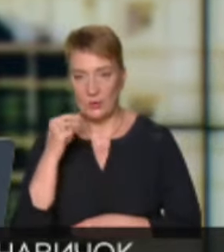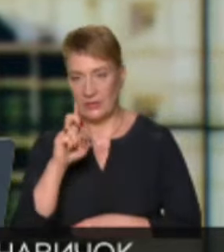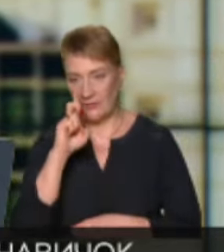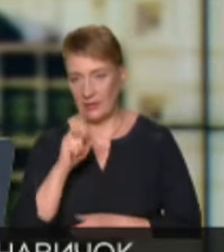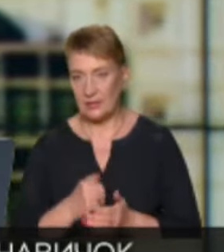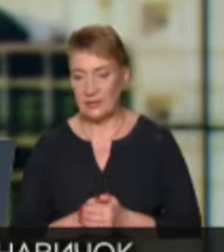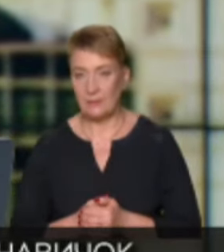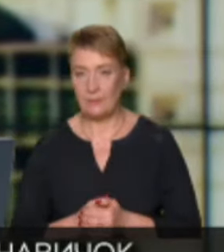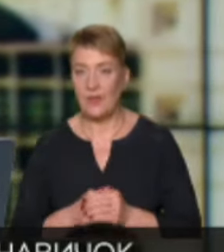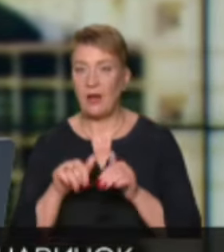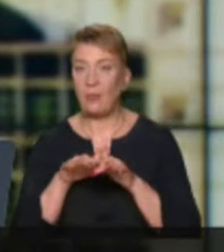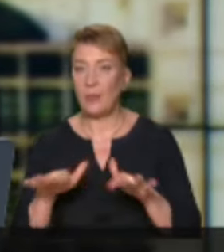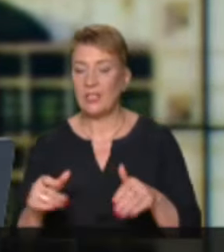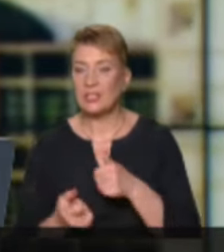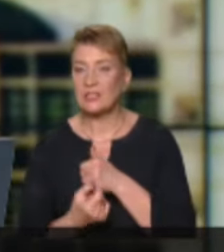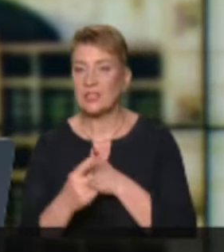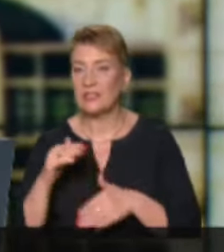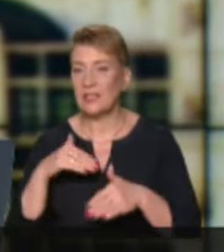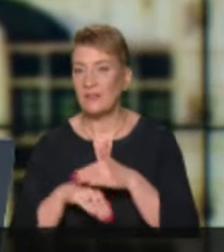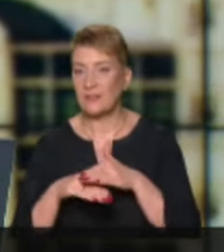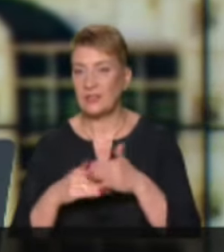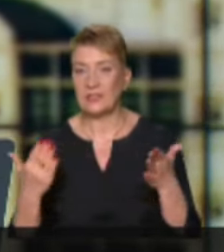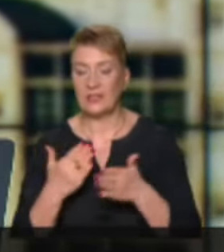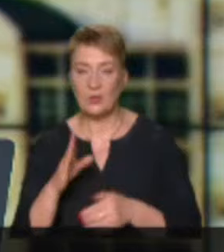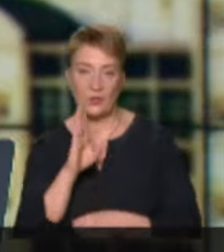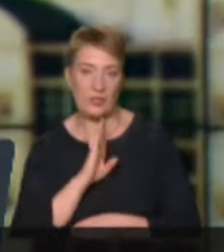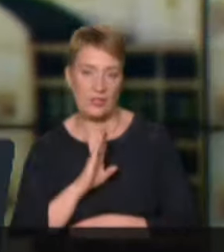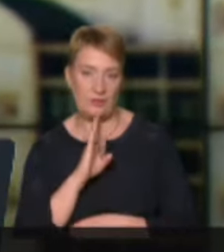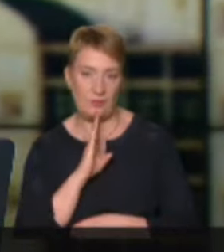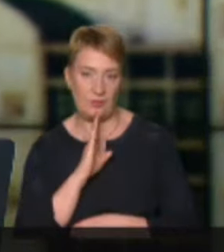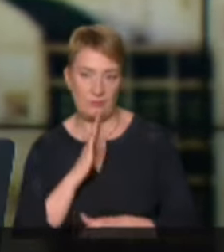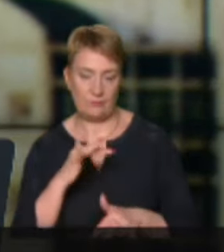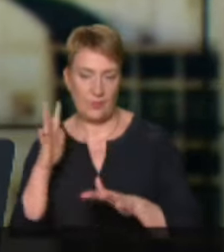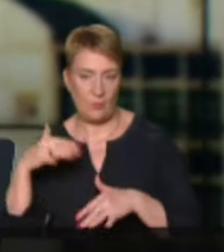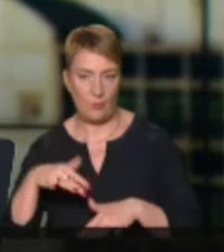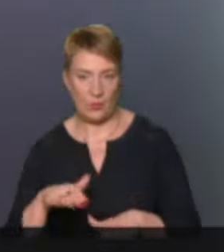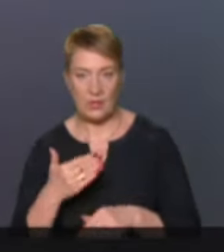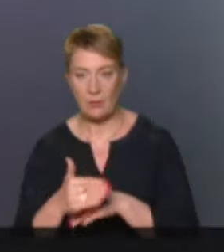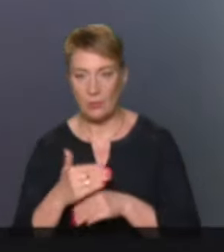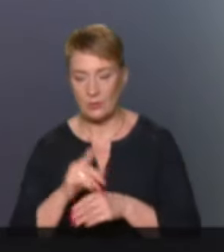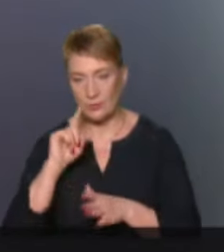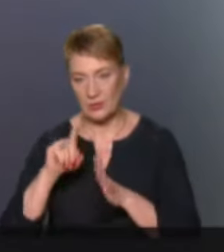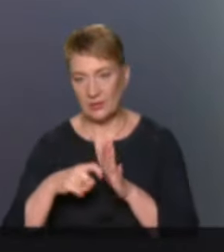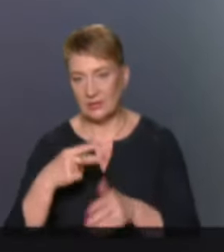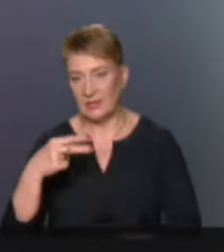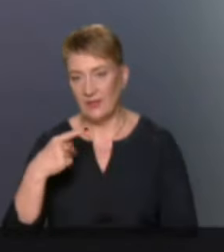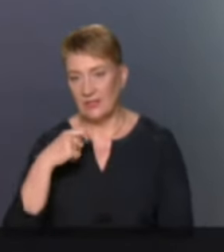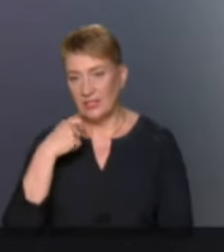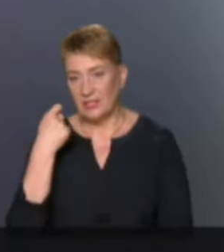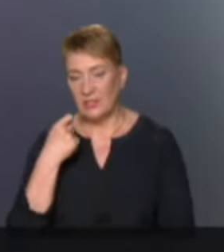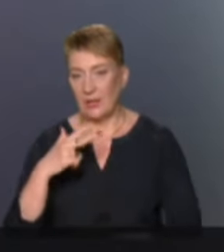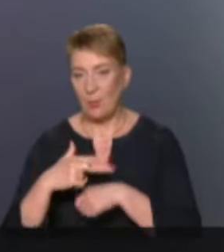А у мережі з'явилося відео, на якому дівчину під час шторму в Одесі знесло в море. Згодом стало відомо, що це 20-річна поліцейська з